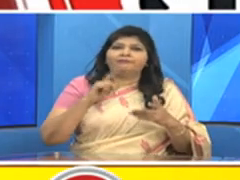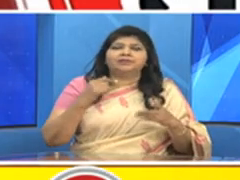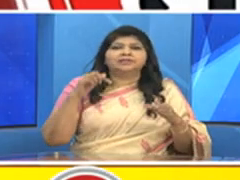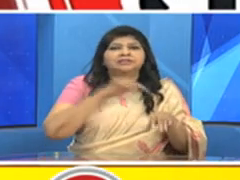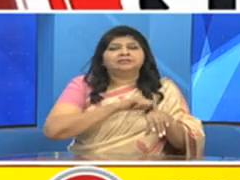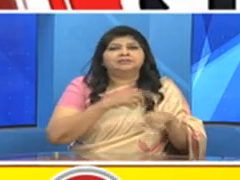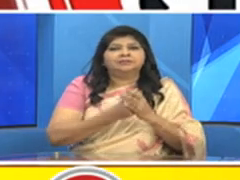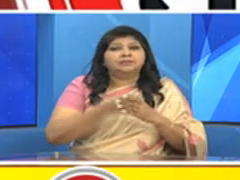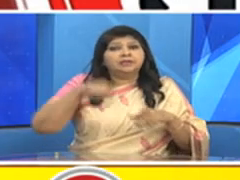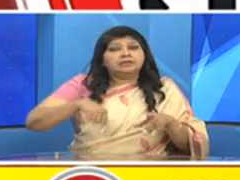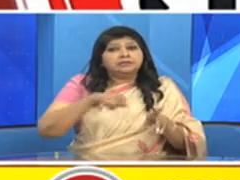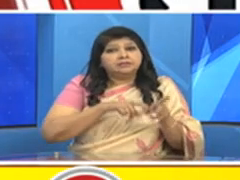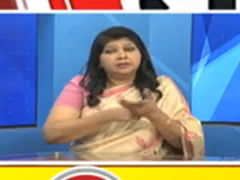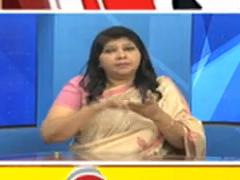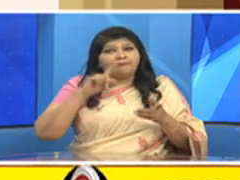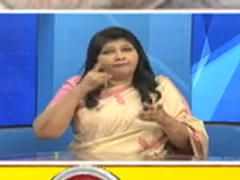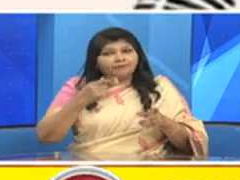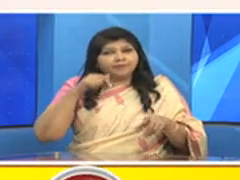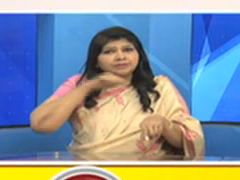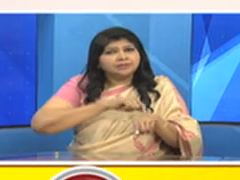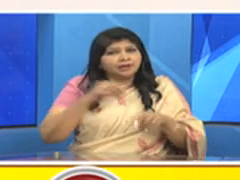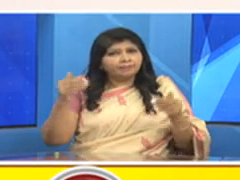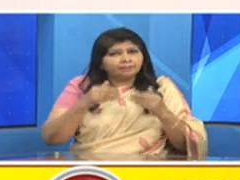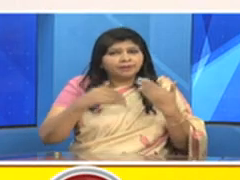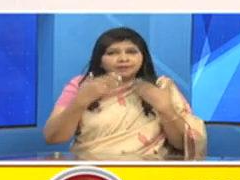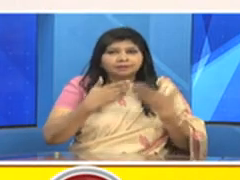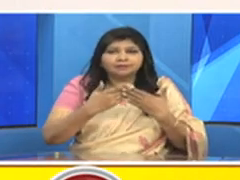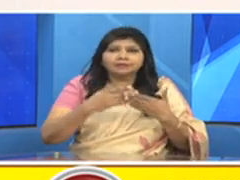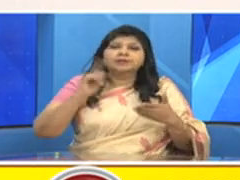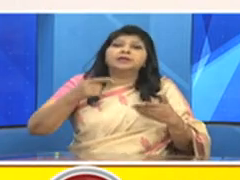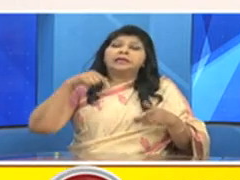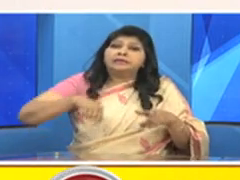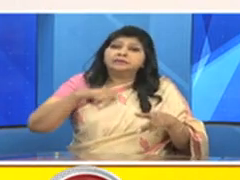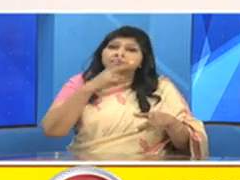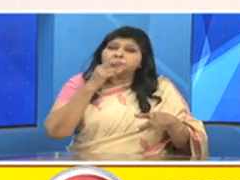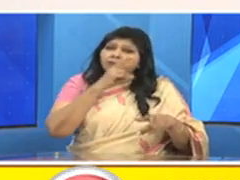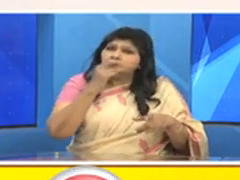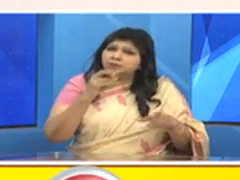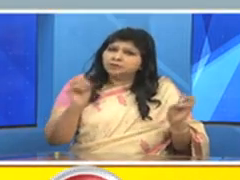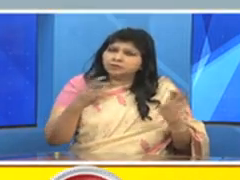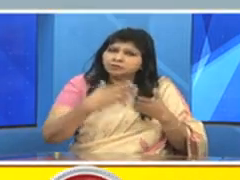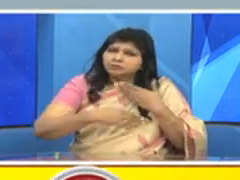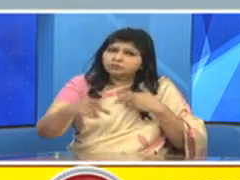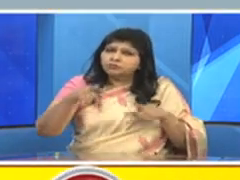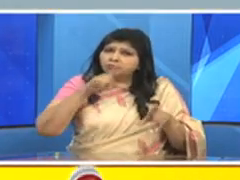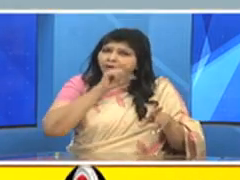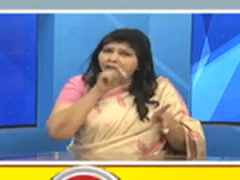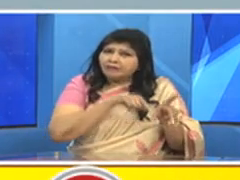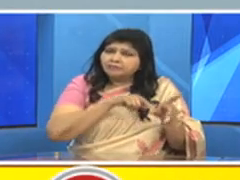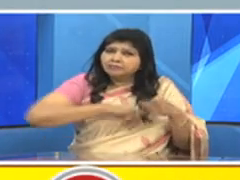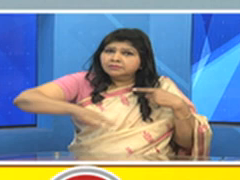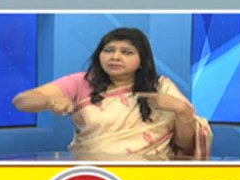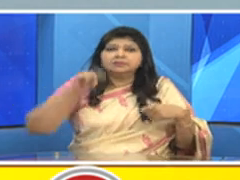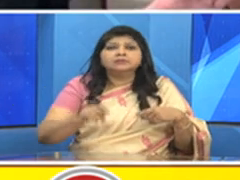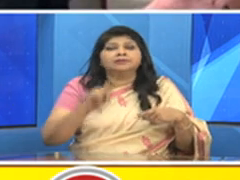पहला कार्यक्रम है। इस दशक का भी ये पहला कार्यक्रम है। साथियों, इस बार गणतंत्र दिवस